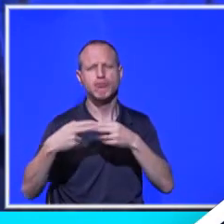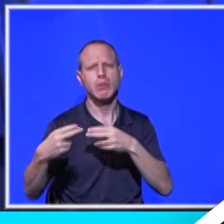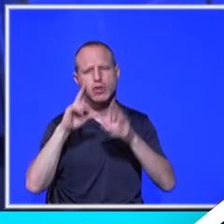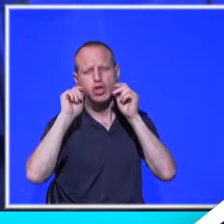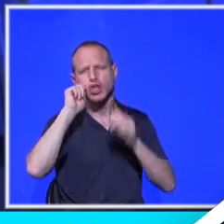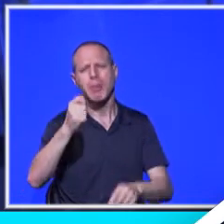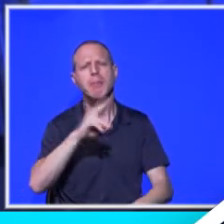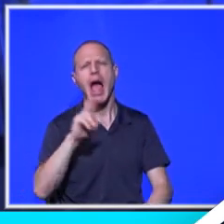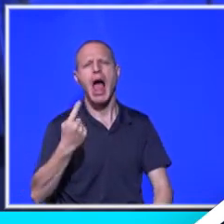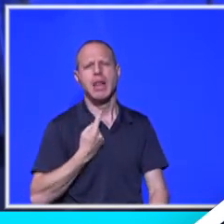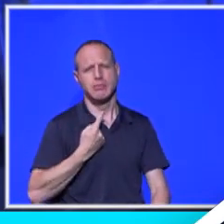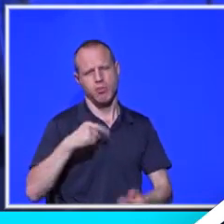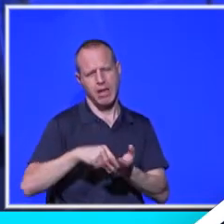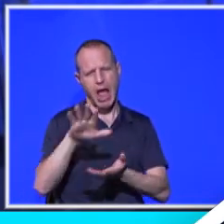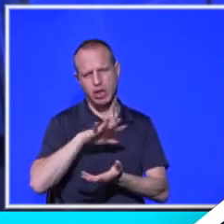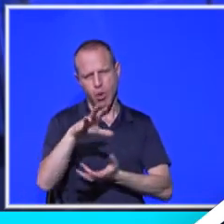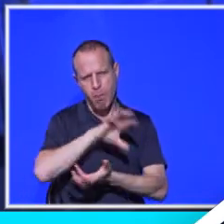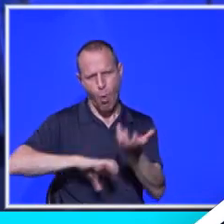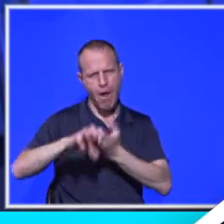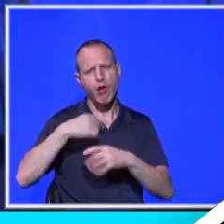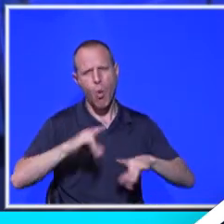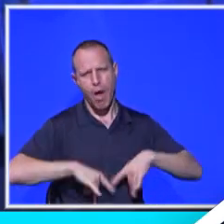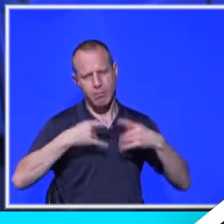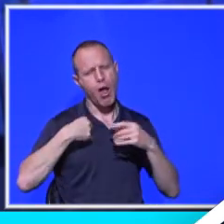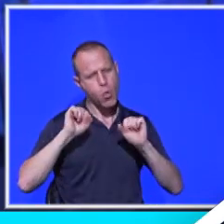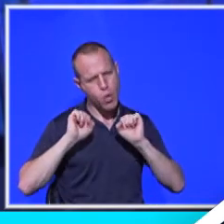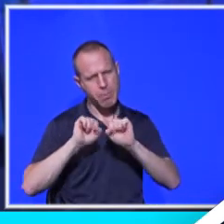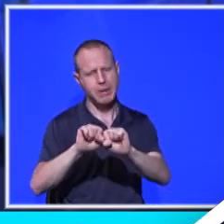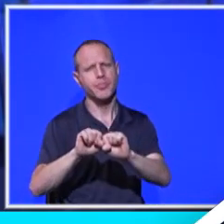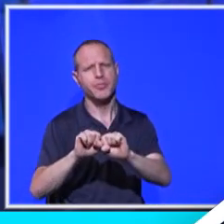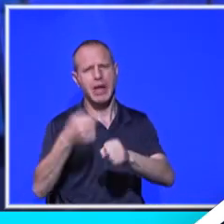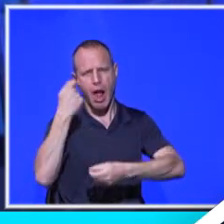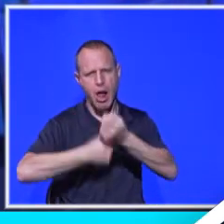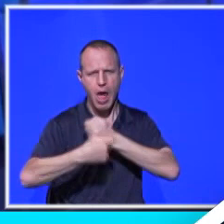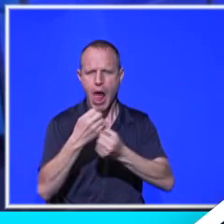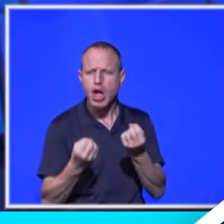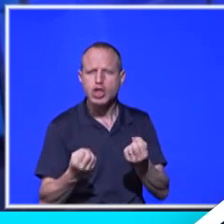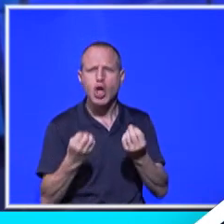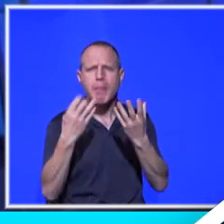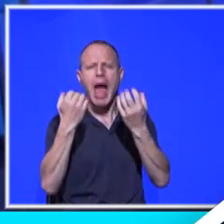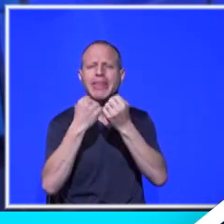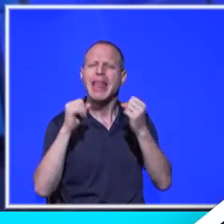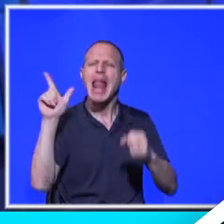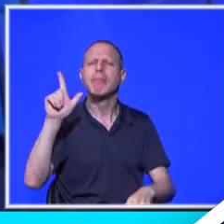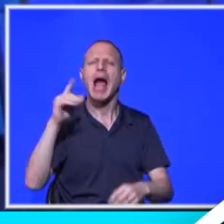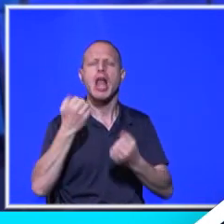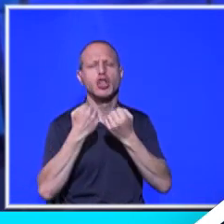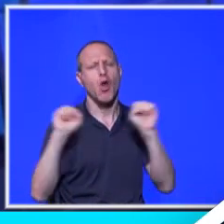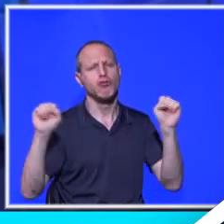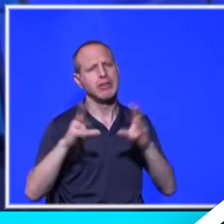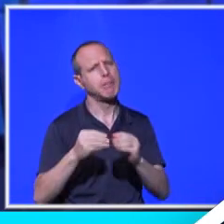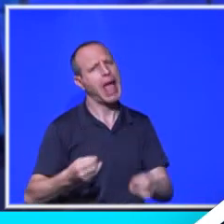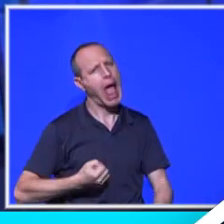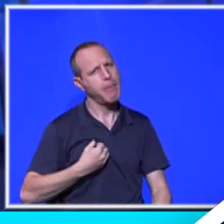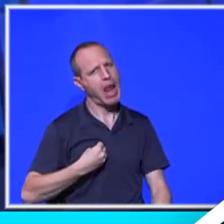על עצמנו, בגלל האזור הזה המורכב שאנחנו חיים בו. אנחנו תומכים בכלכלה צומחת, ליברלית, חופשית, עם חמלה, עם חמלה